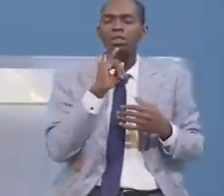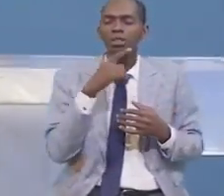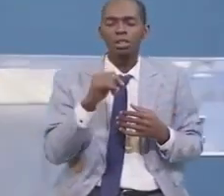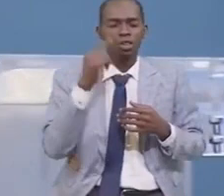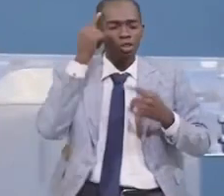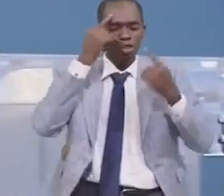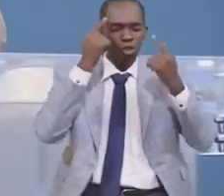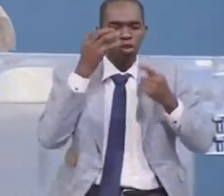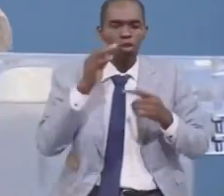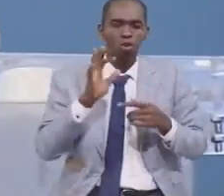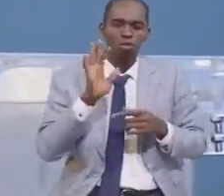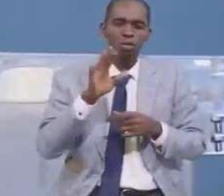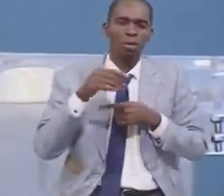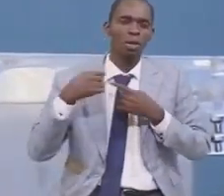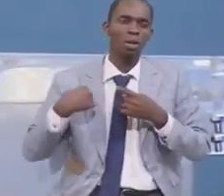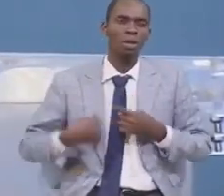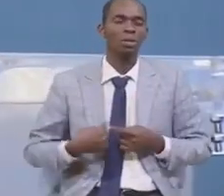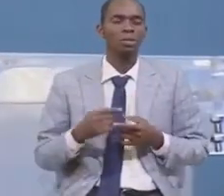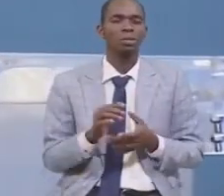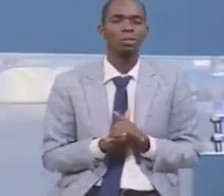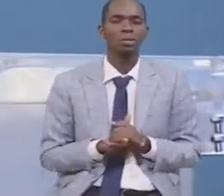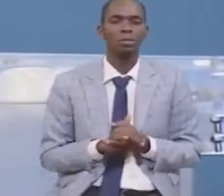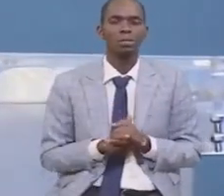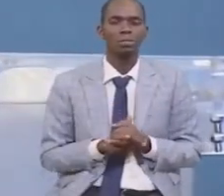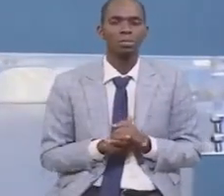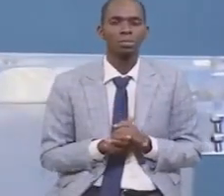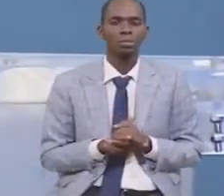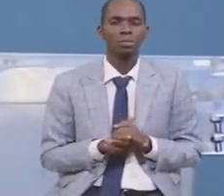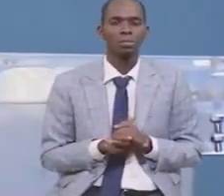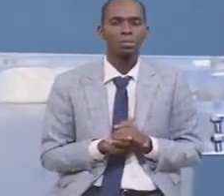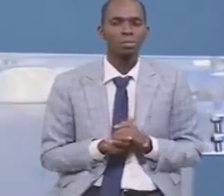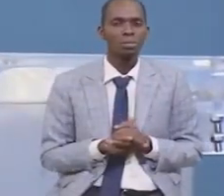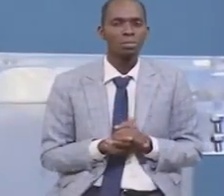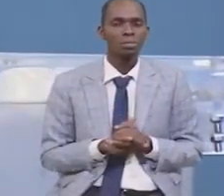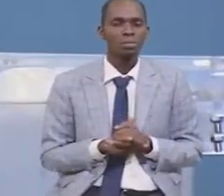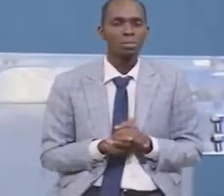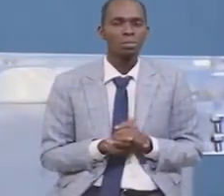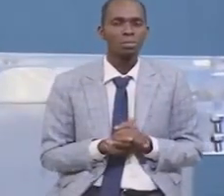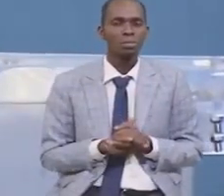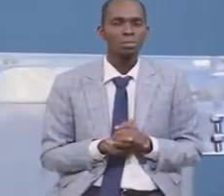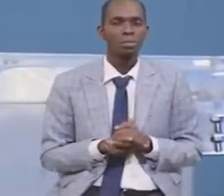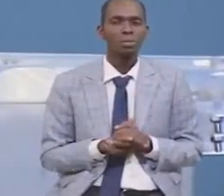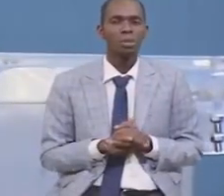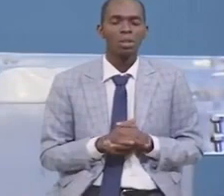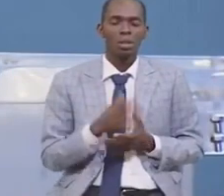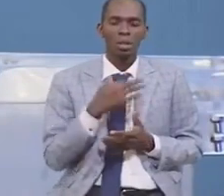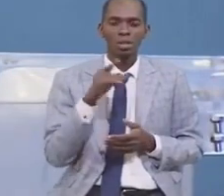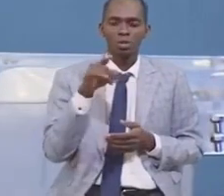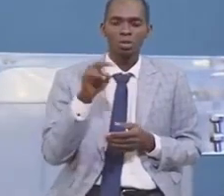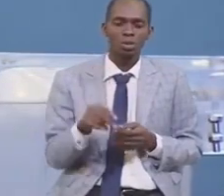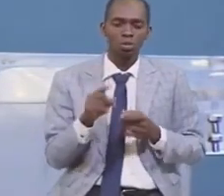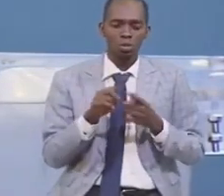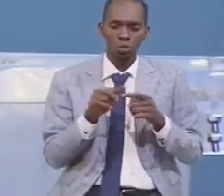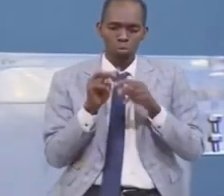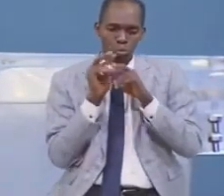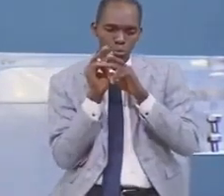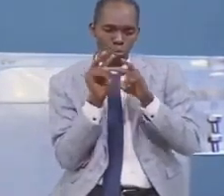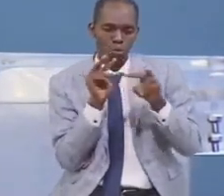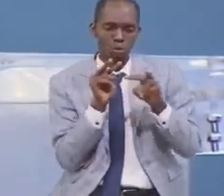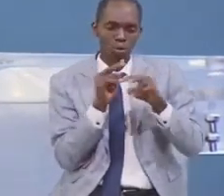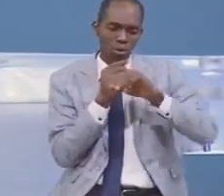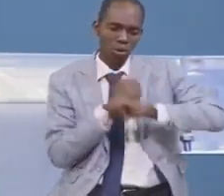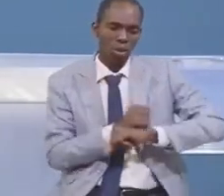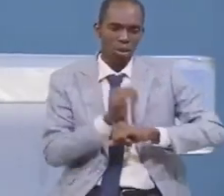నేను జాగృతి తీసుకోగలుగుతున్నానని సంతోషంగా ఉండడంటే కారణం అతని హృదయ ఆలోచన Watch over your thoughts మీ